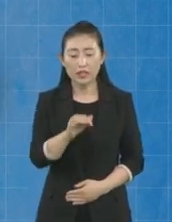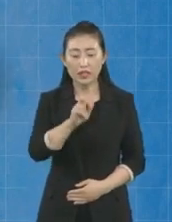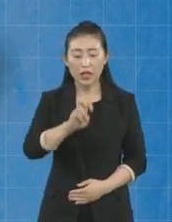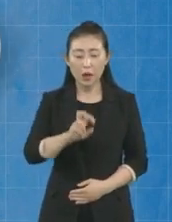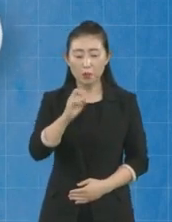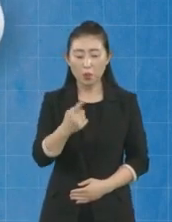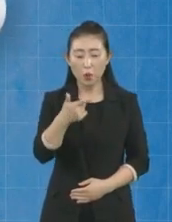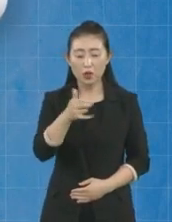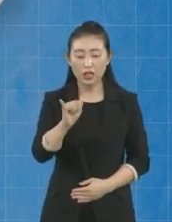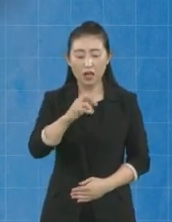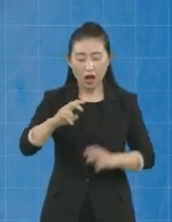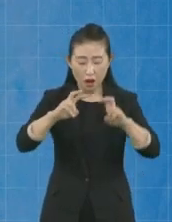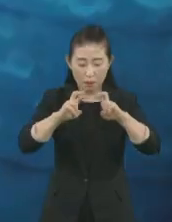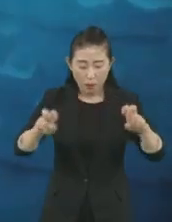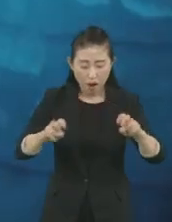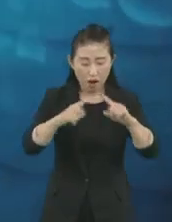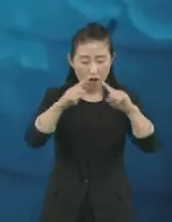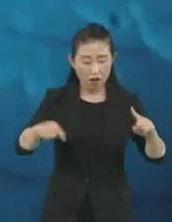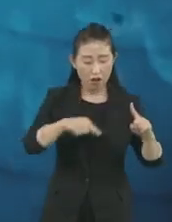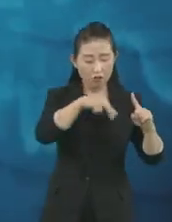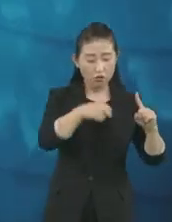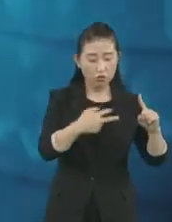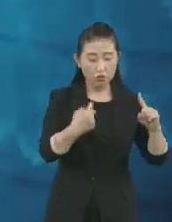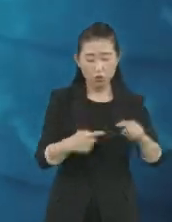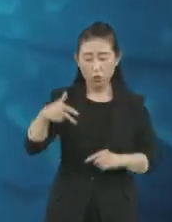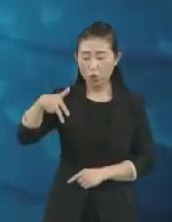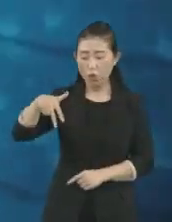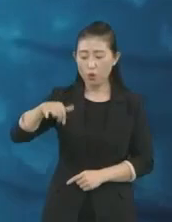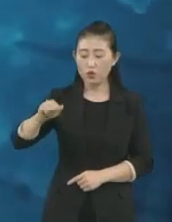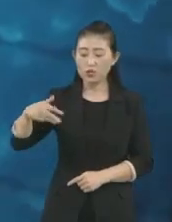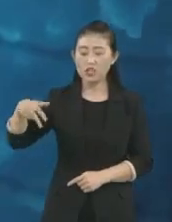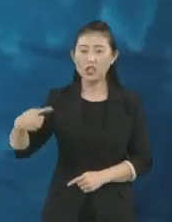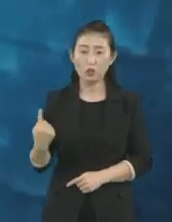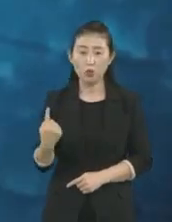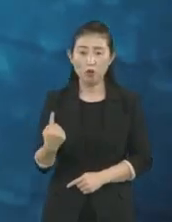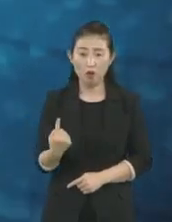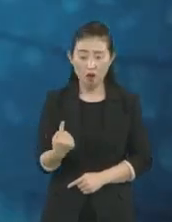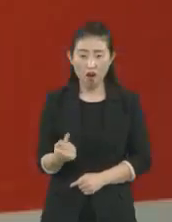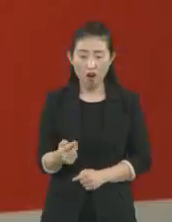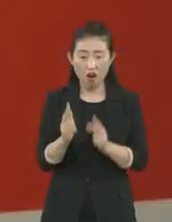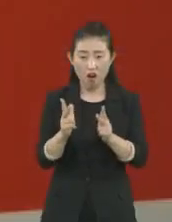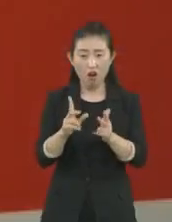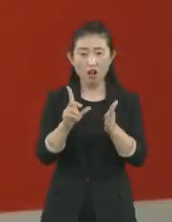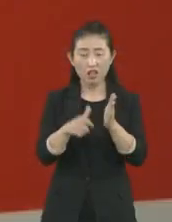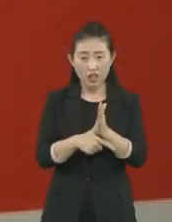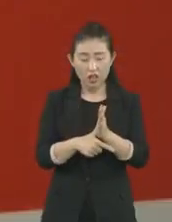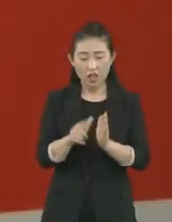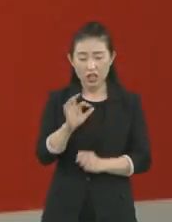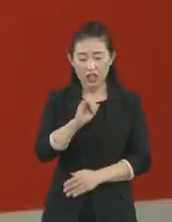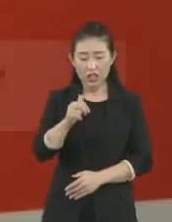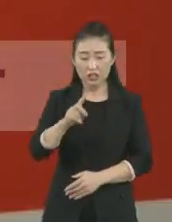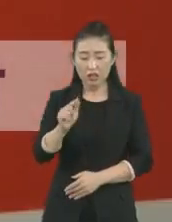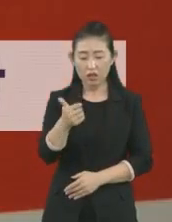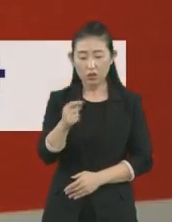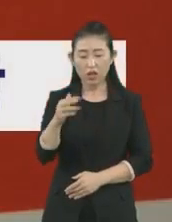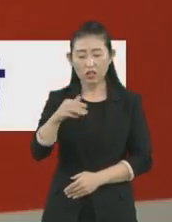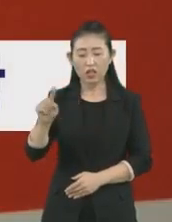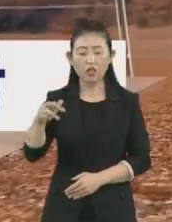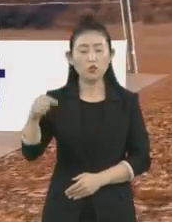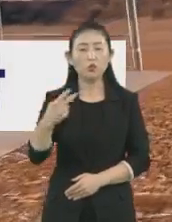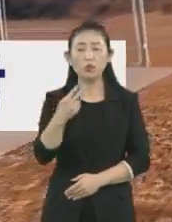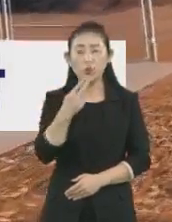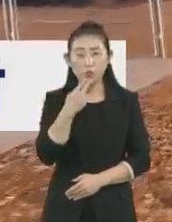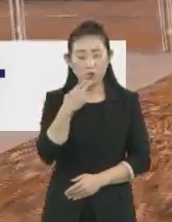암모니아는 수소와 질소로 구성돼 연소 과정에서 이산화탄소가 나오지 않습니다. 화석연료를 암모니아로